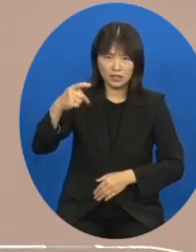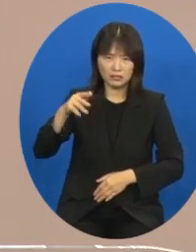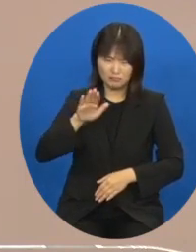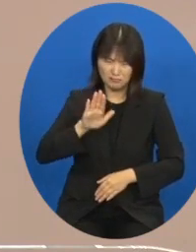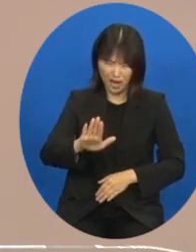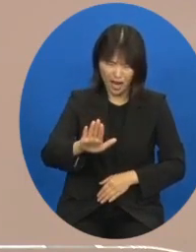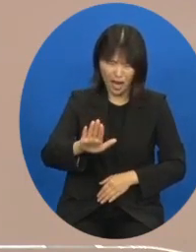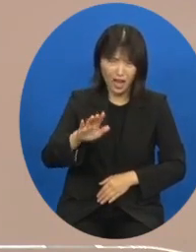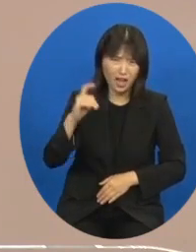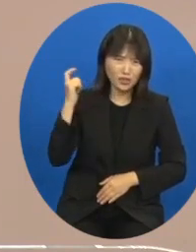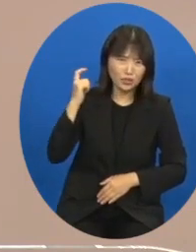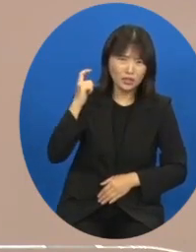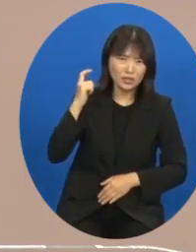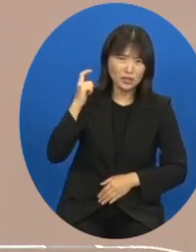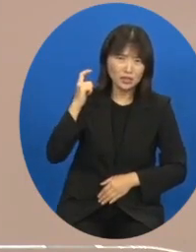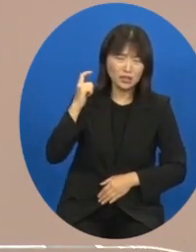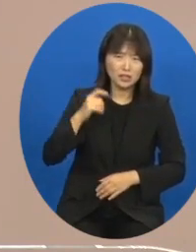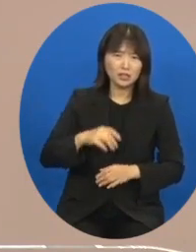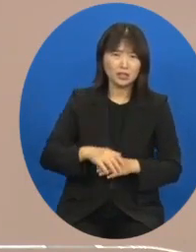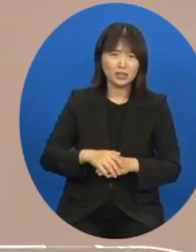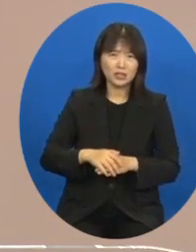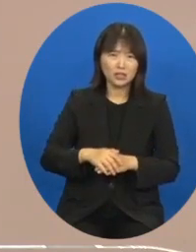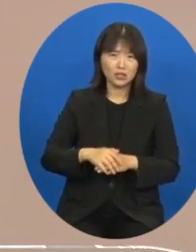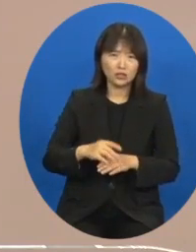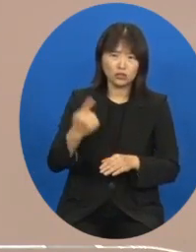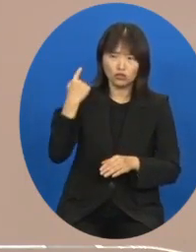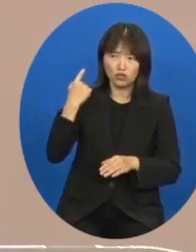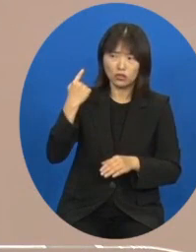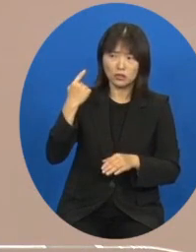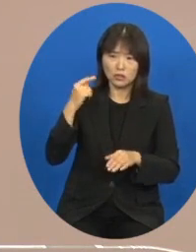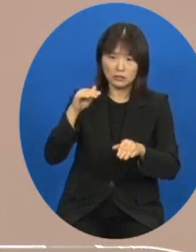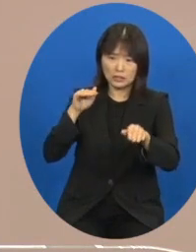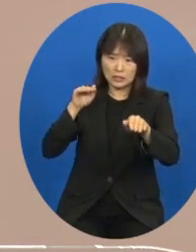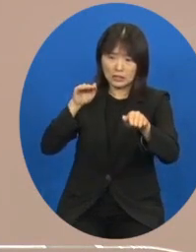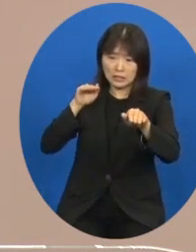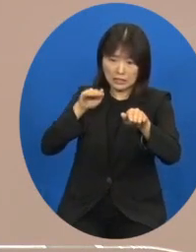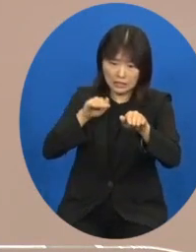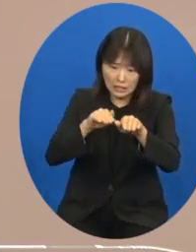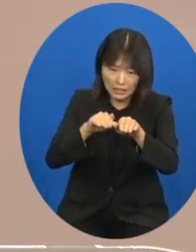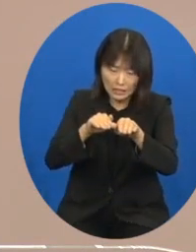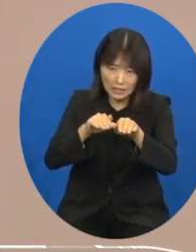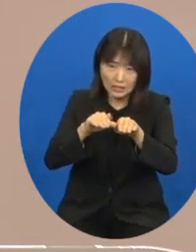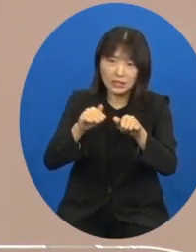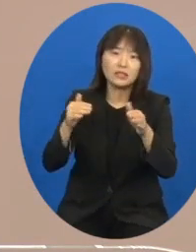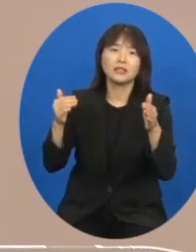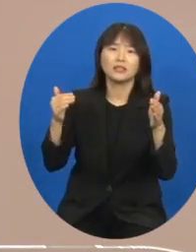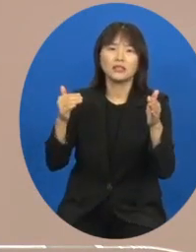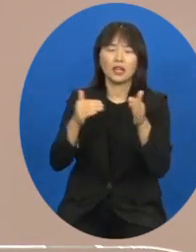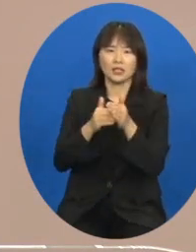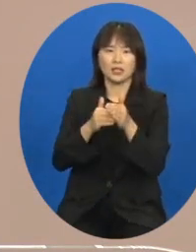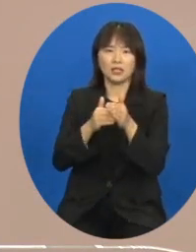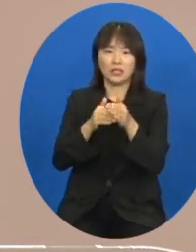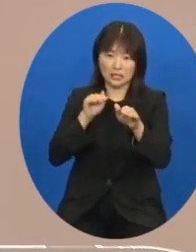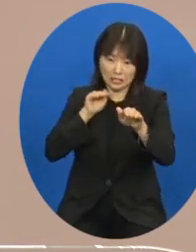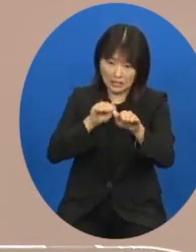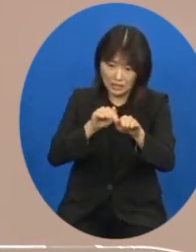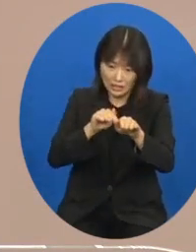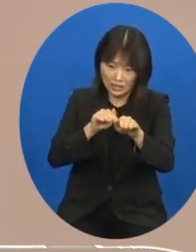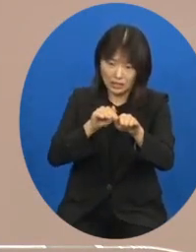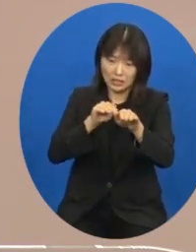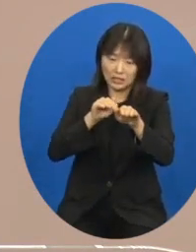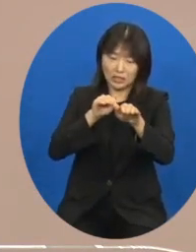놀라서 백미러를 보니까 뒤에서 차가 급히 추돌할 직전까지 되었다가 겨우 멈췄어요.